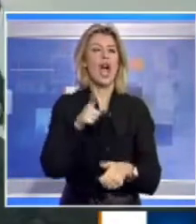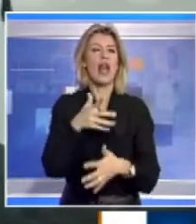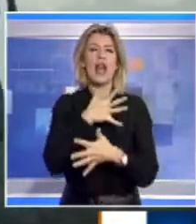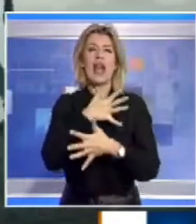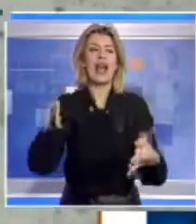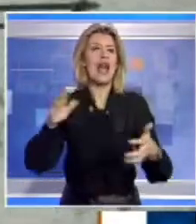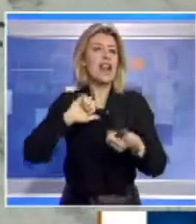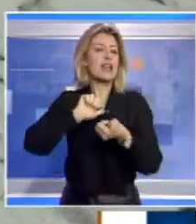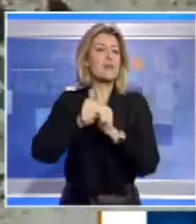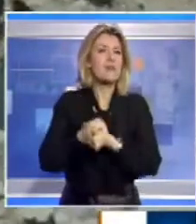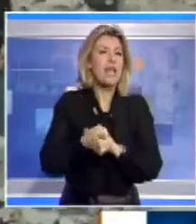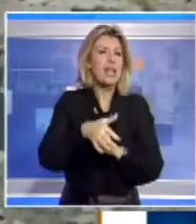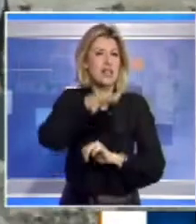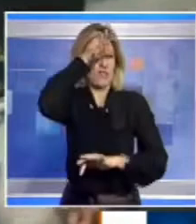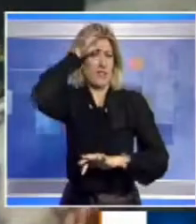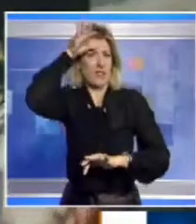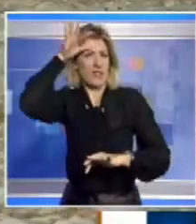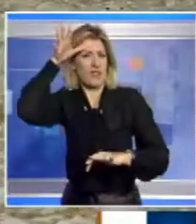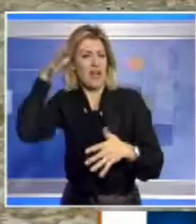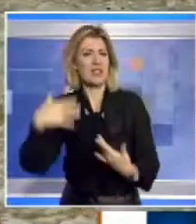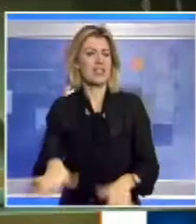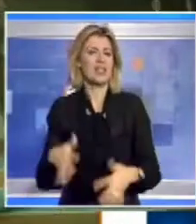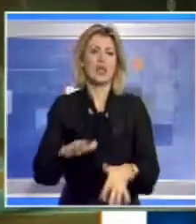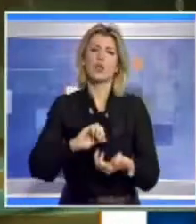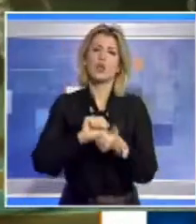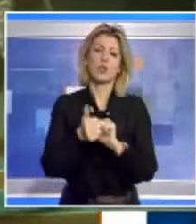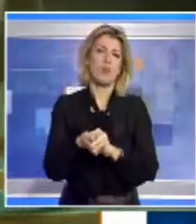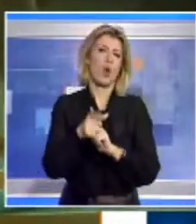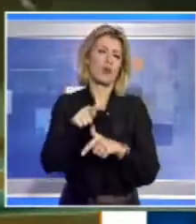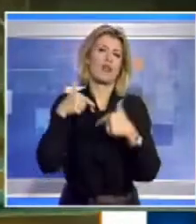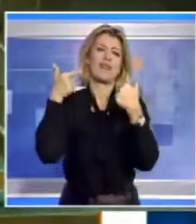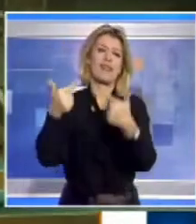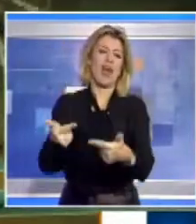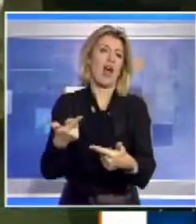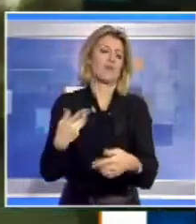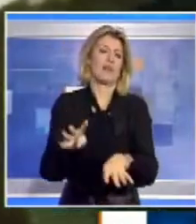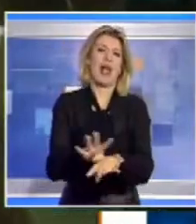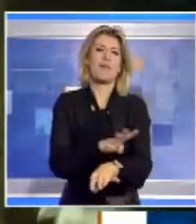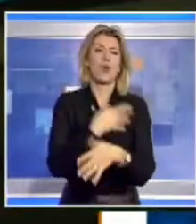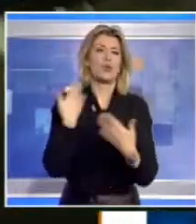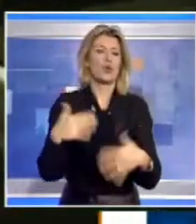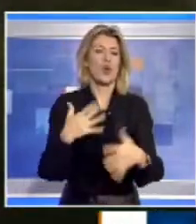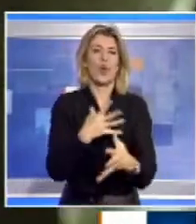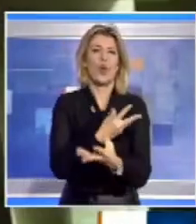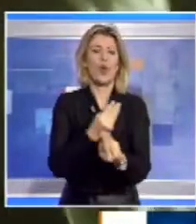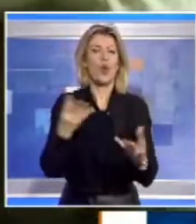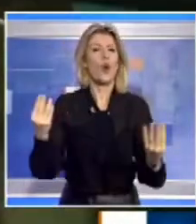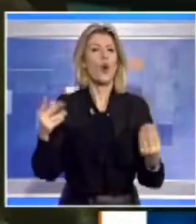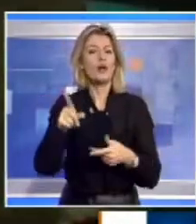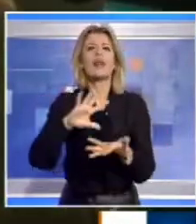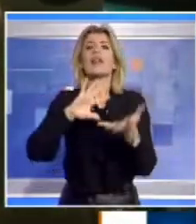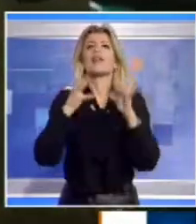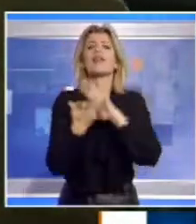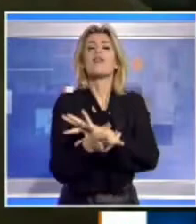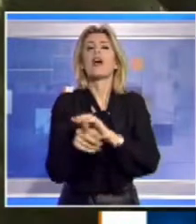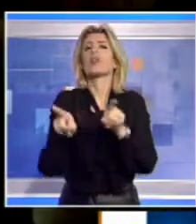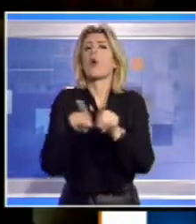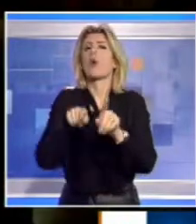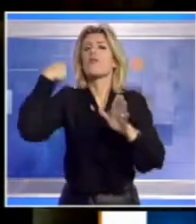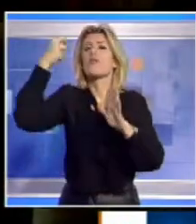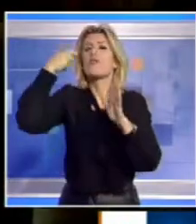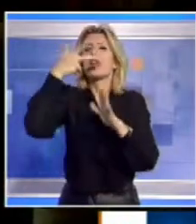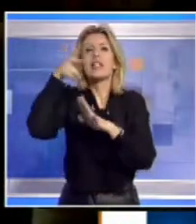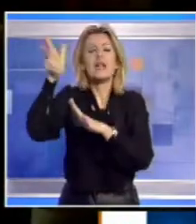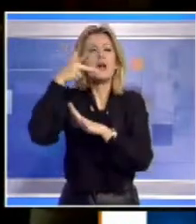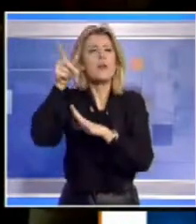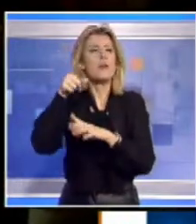e le fatiche sconosciute. Lo sport è un immenso copione che regala infiniti spunti, alcuni dei quali sono diventati opere proiettate nel corso